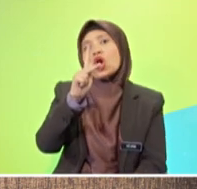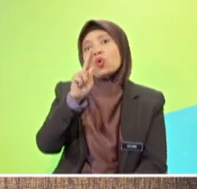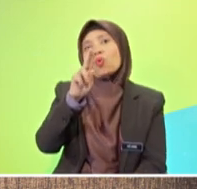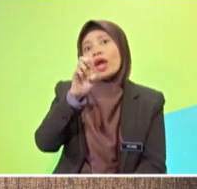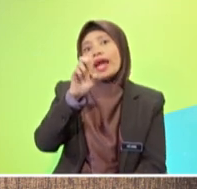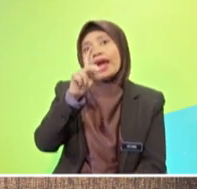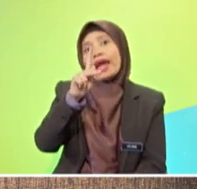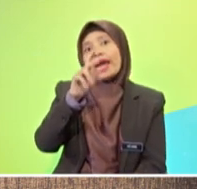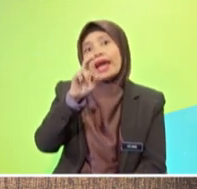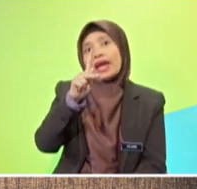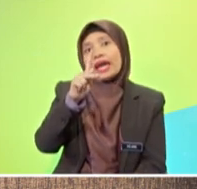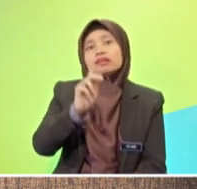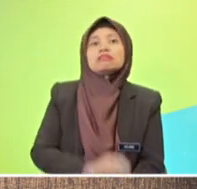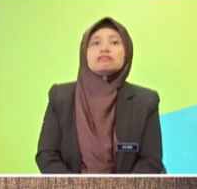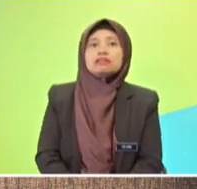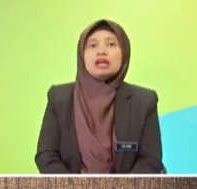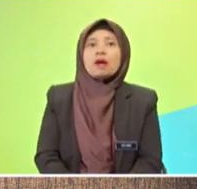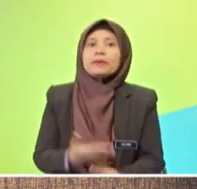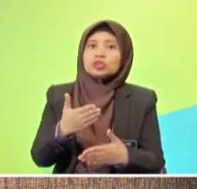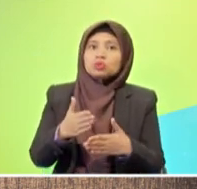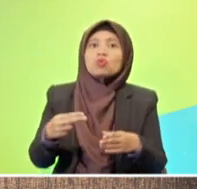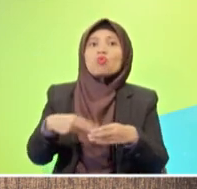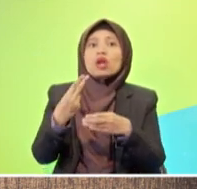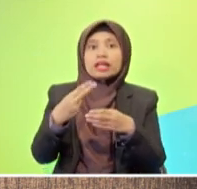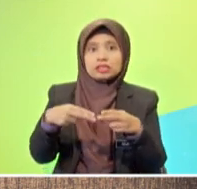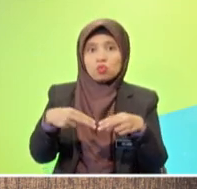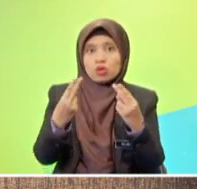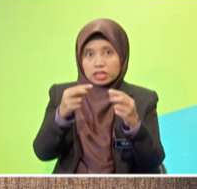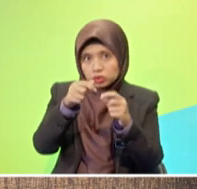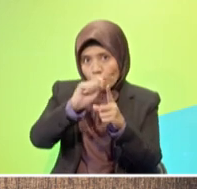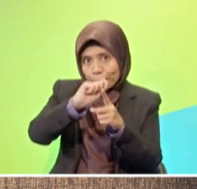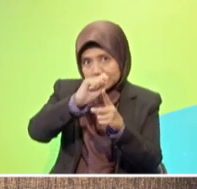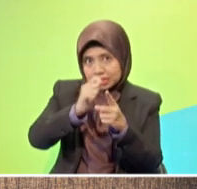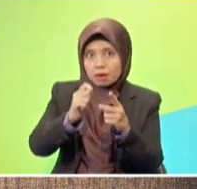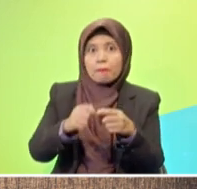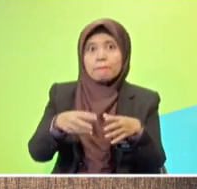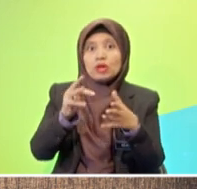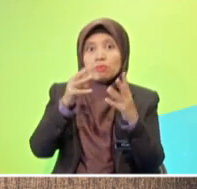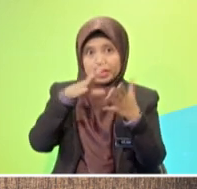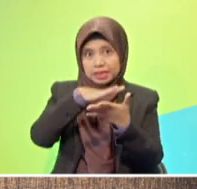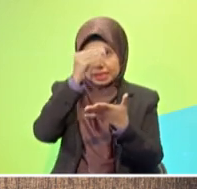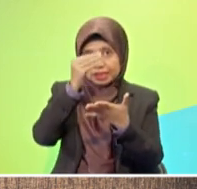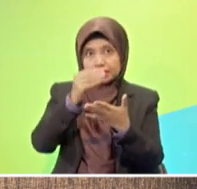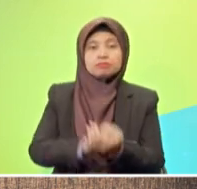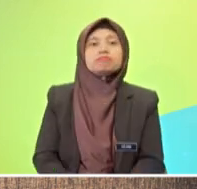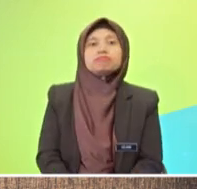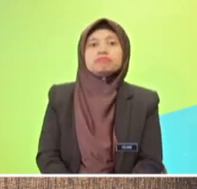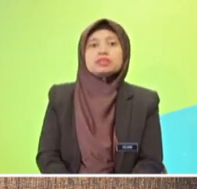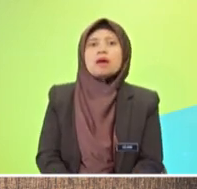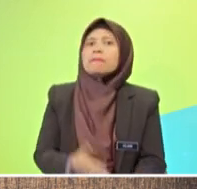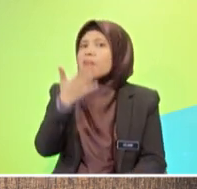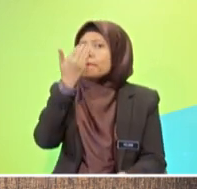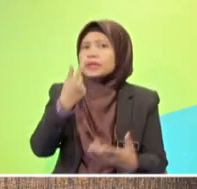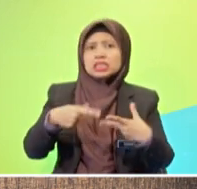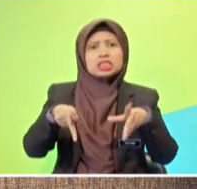dan yang kedua ialah mengulas maklumat daripada berbagai teks dengan betul dan tepat Jadi kenapa kisah teladan